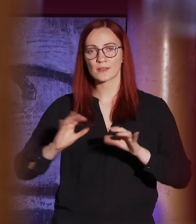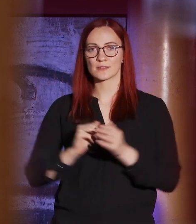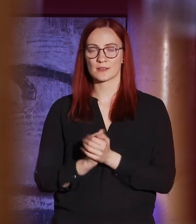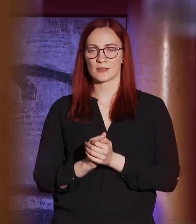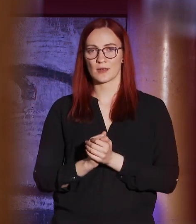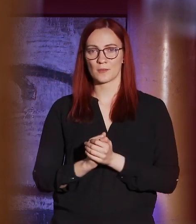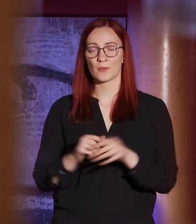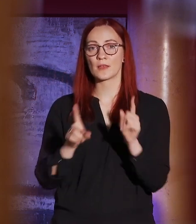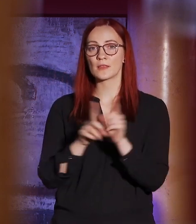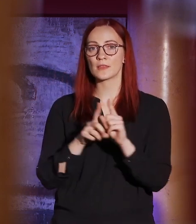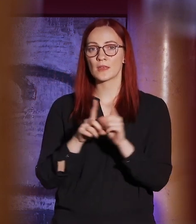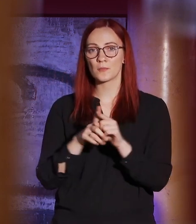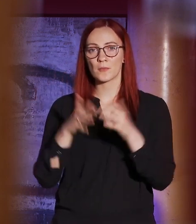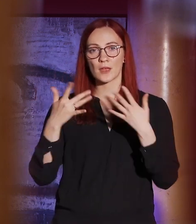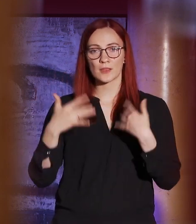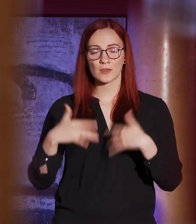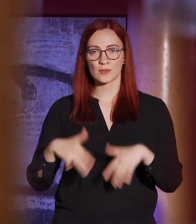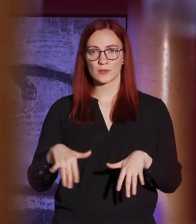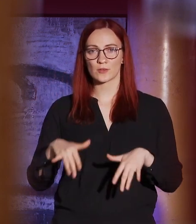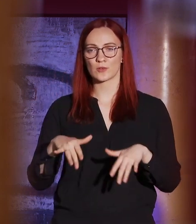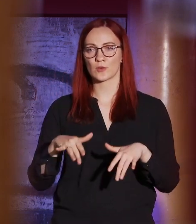kreipiasi